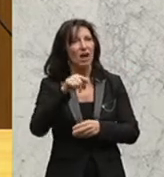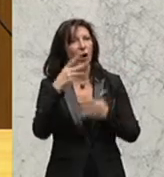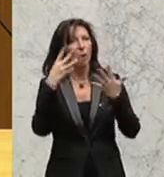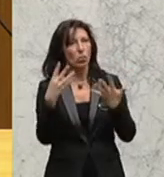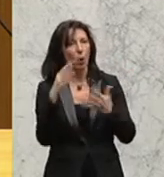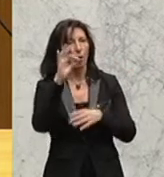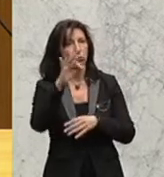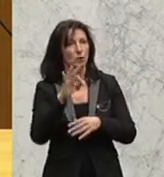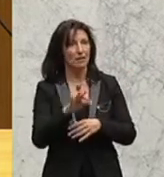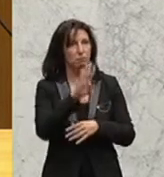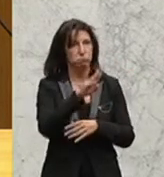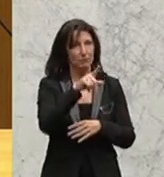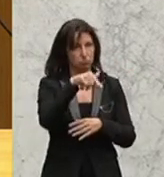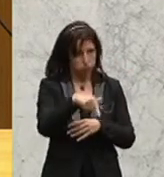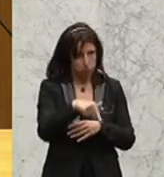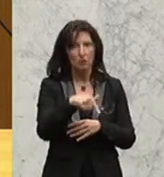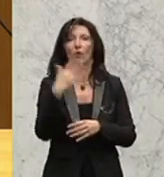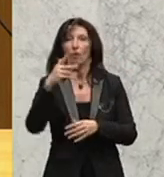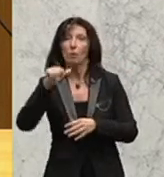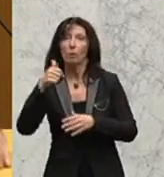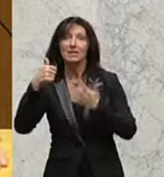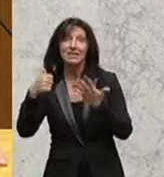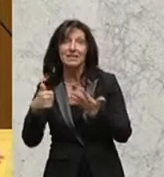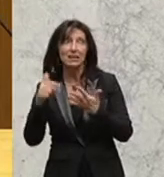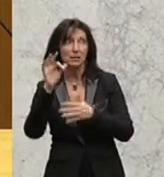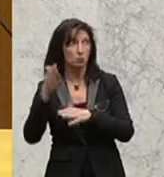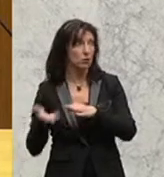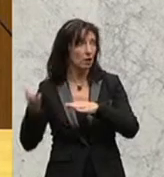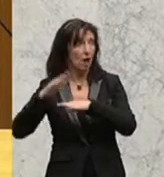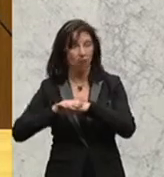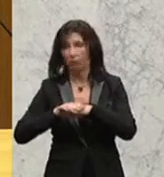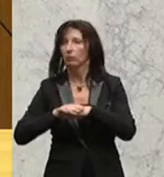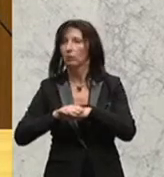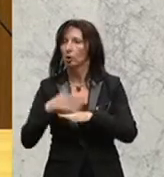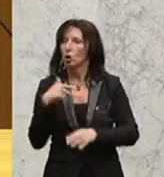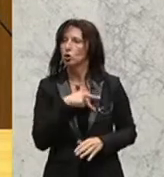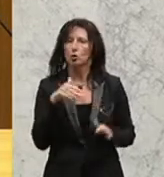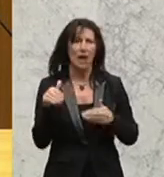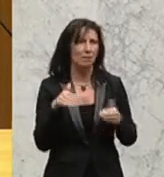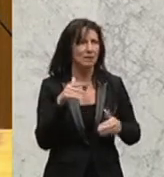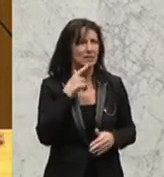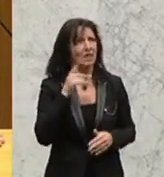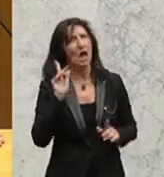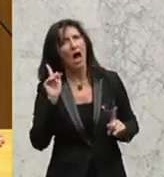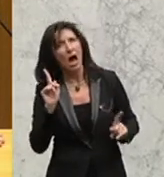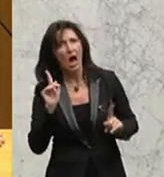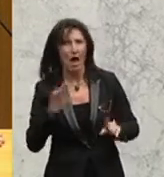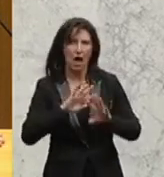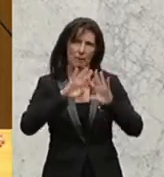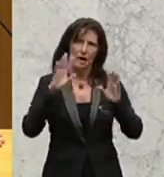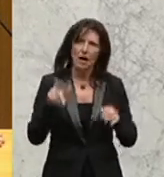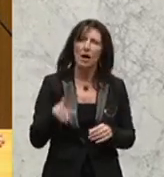des BIP auf 5,6% des BIP. Und da hält der Sozialminister dann entgegen, naja, aber die Gesamtkosten